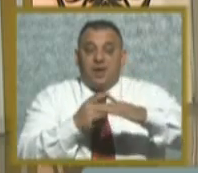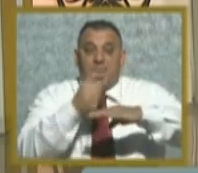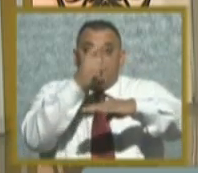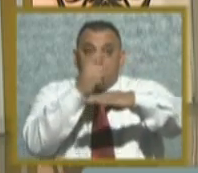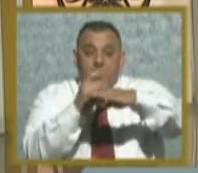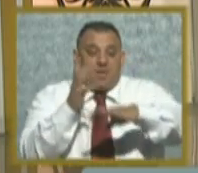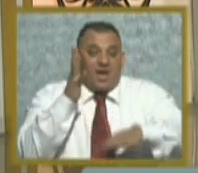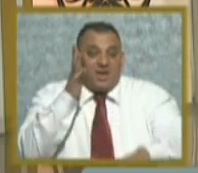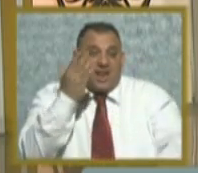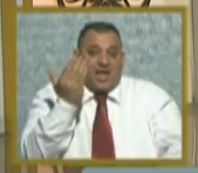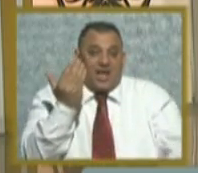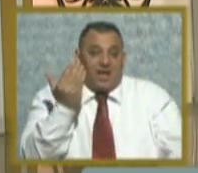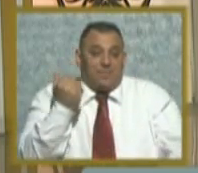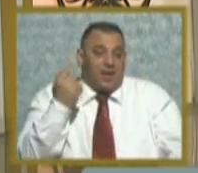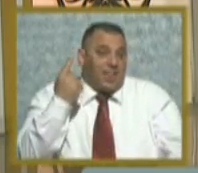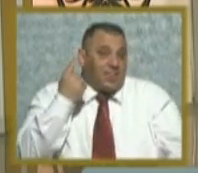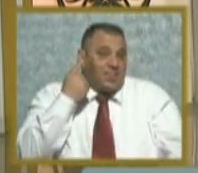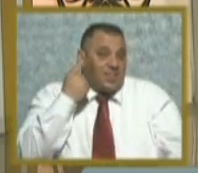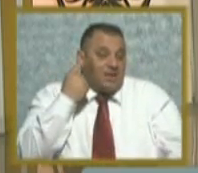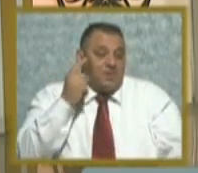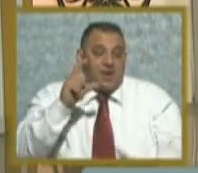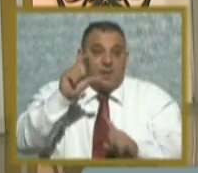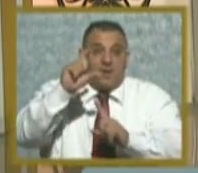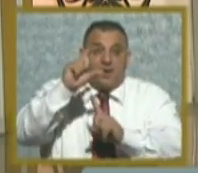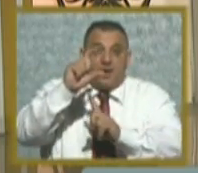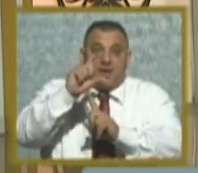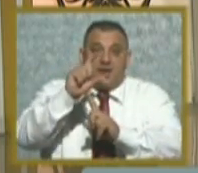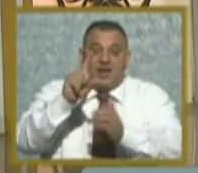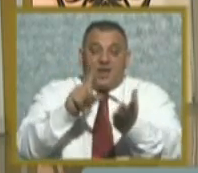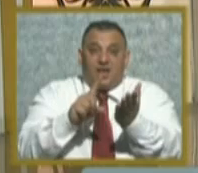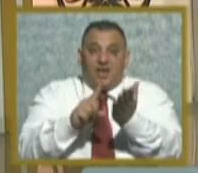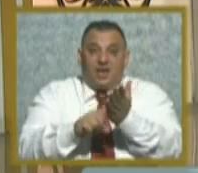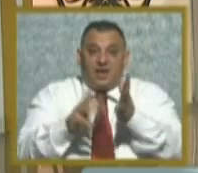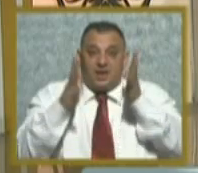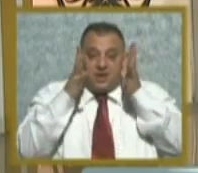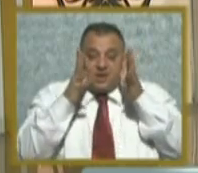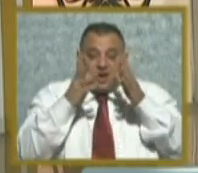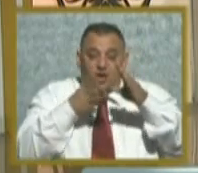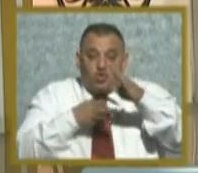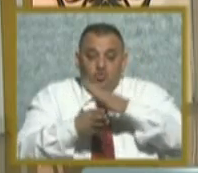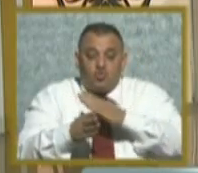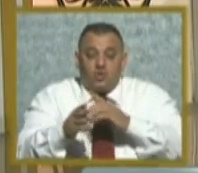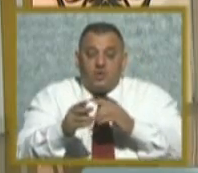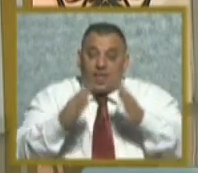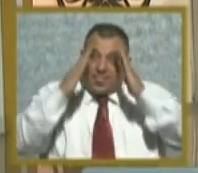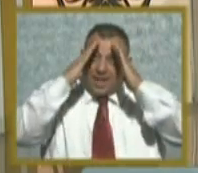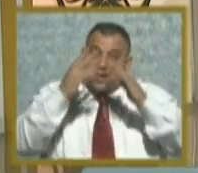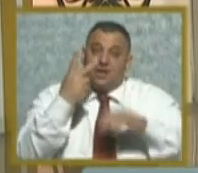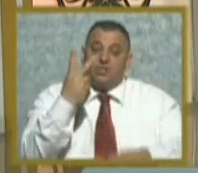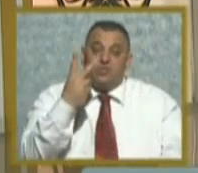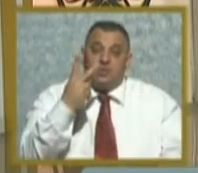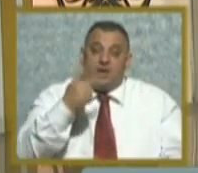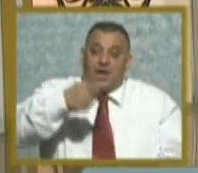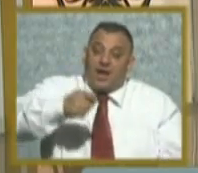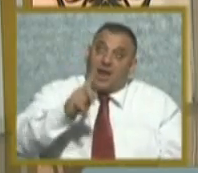الصلاة يعني قبل الأذان المغرب المسجد. أي. هل يجوز أصلي ركعتين تحية المسجد أم ما يجوز؟ طيب